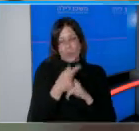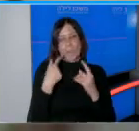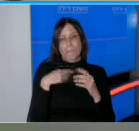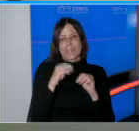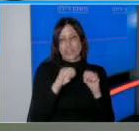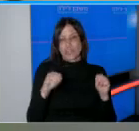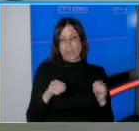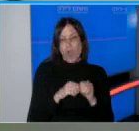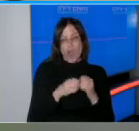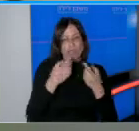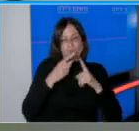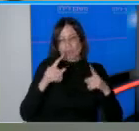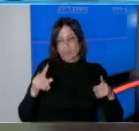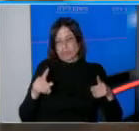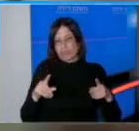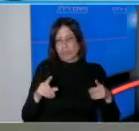ממשפחות רבגוניות,